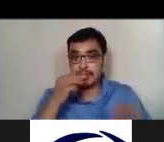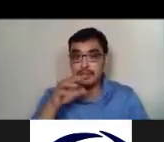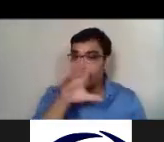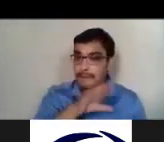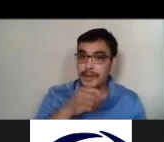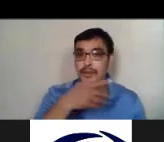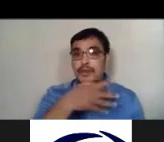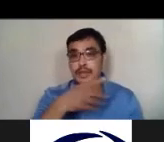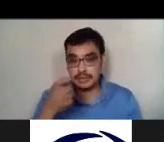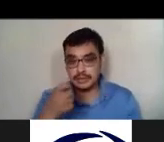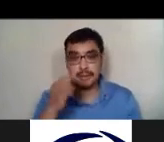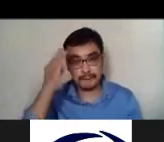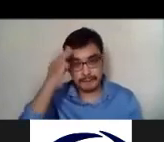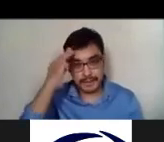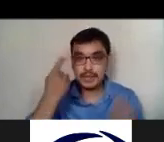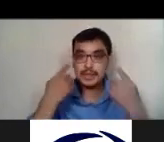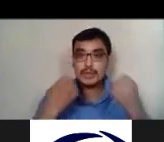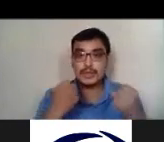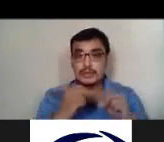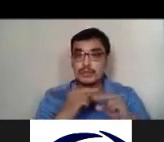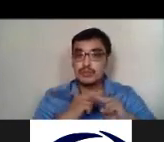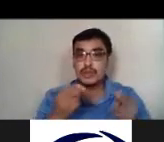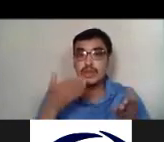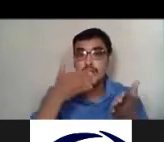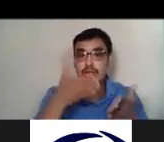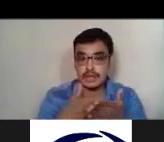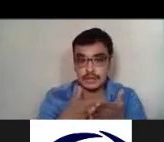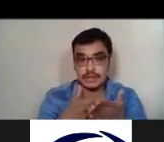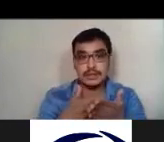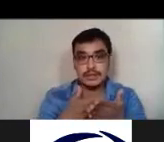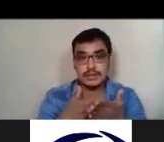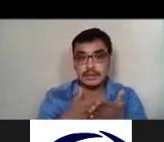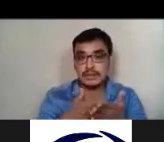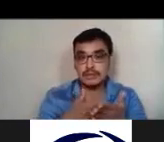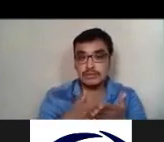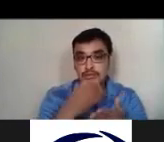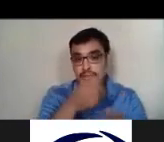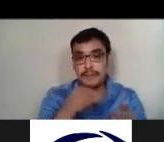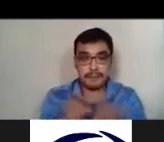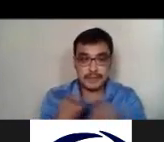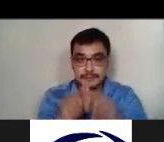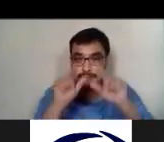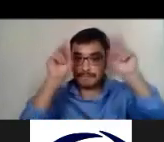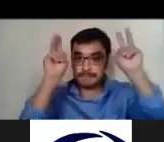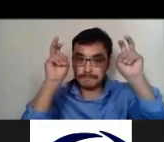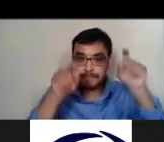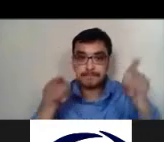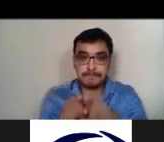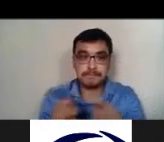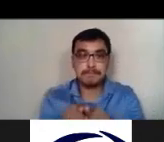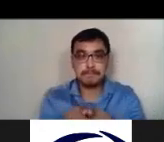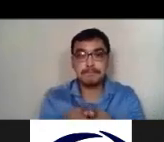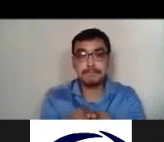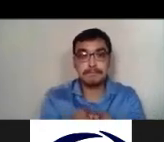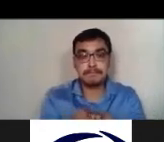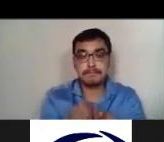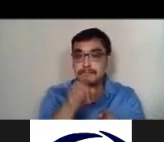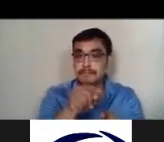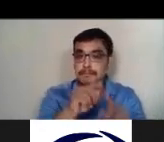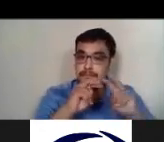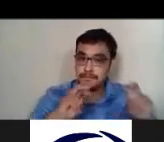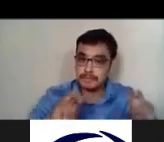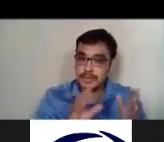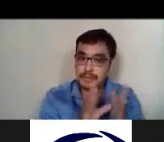लागि मानसिक स्वास्थ्य पर्याप्त लगानी व्यापक पाउँ जसलाई पनि जहाँ पनि भन्ने नारा चाहिँ यो हाम्रो स्टडीको फाइन्डिङ्सले चाहिँ यो